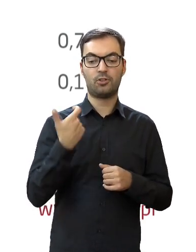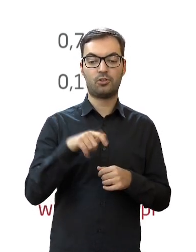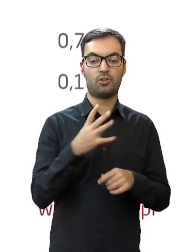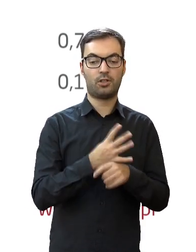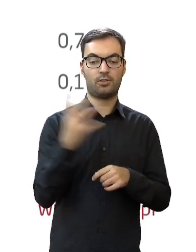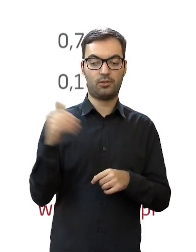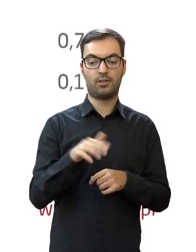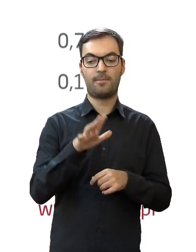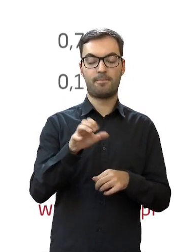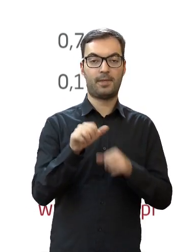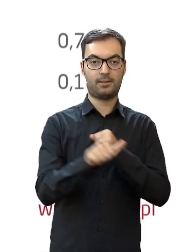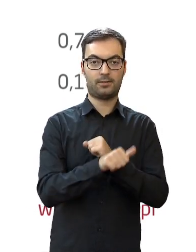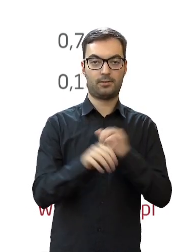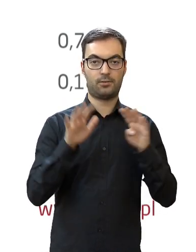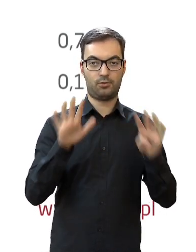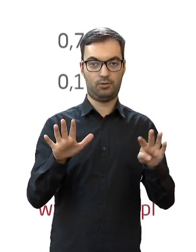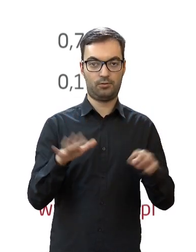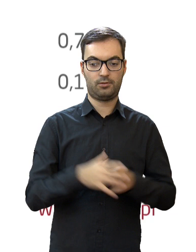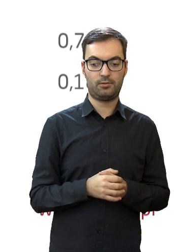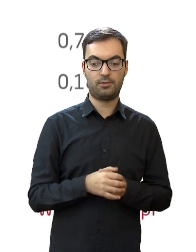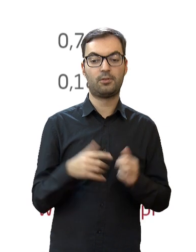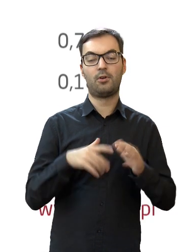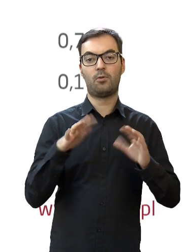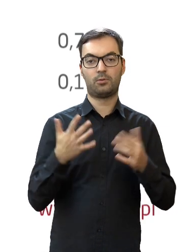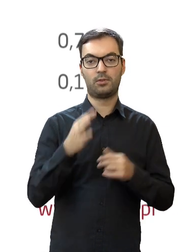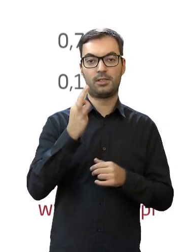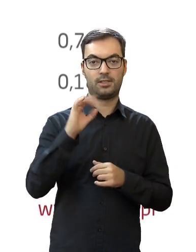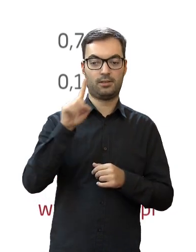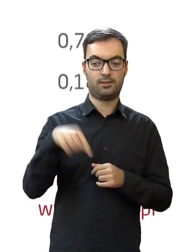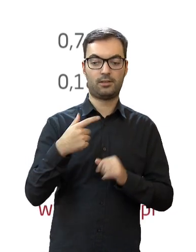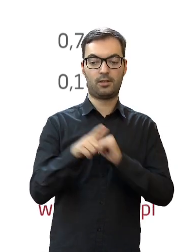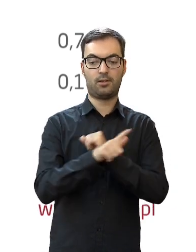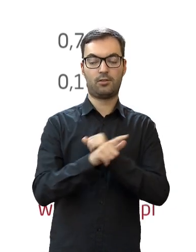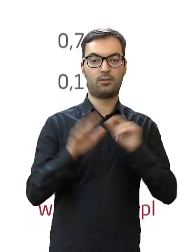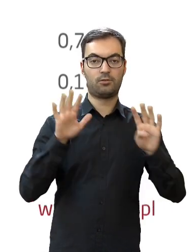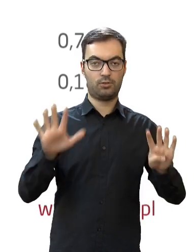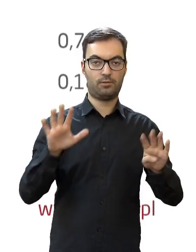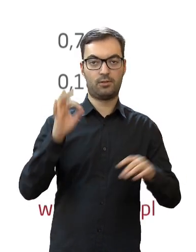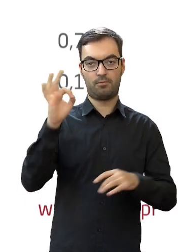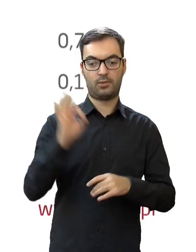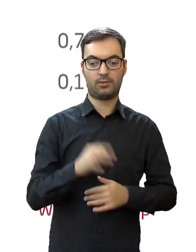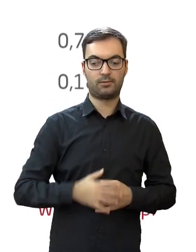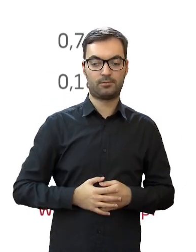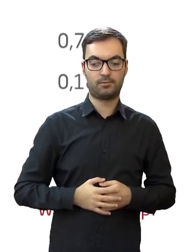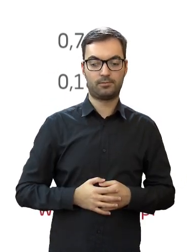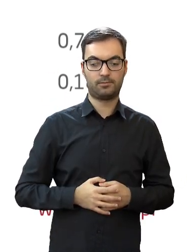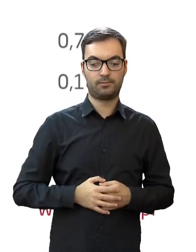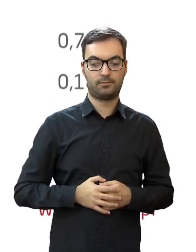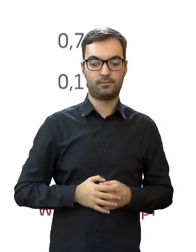,569 głosów, to jest 0,79%.